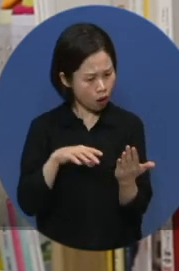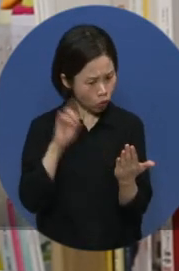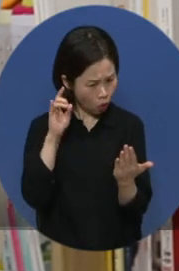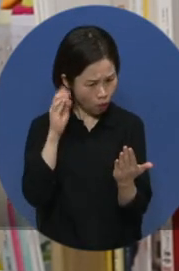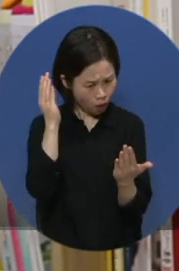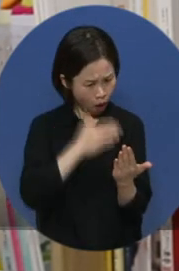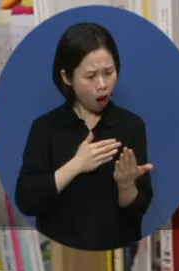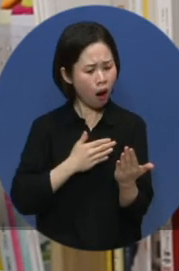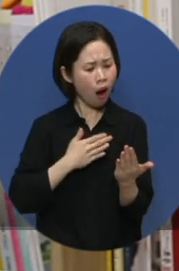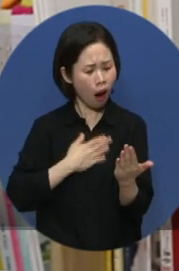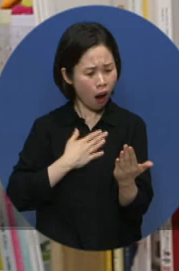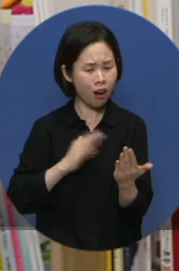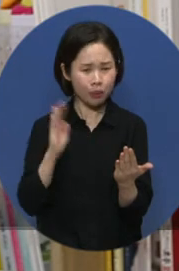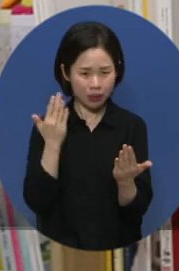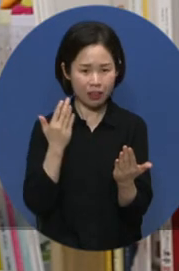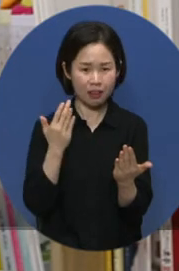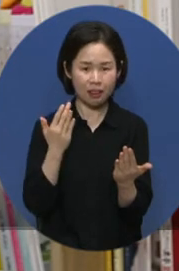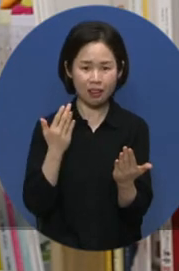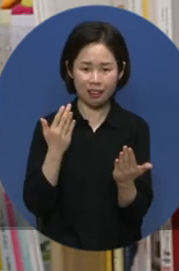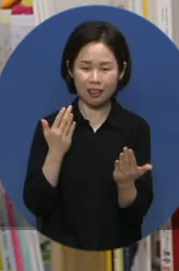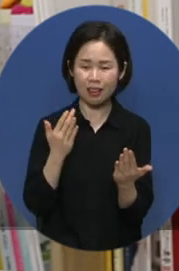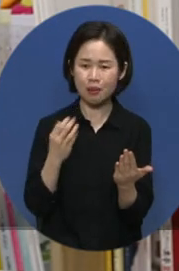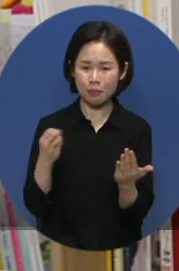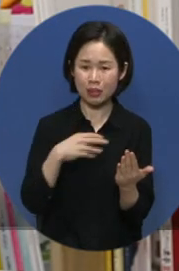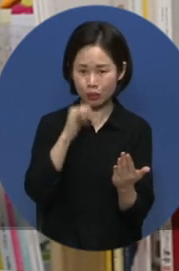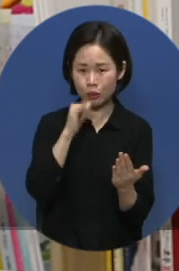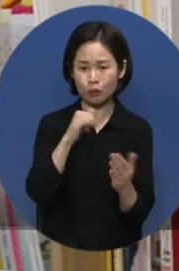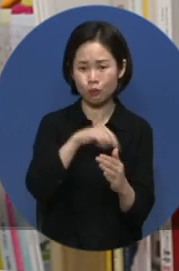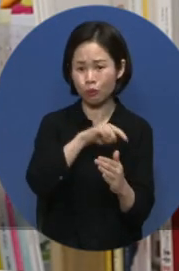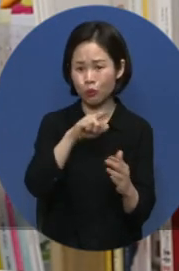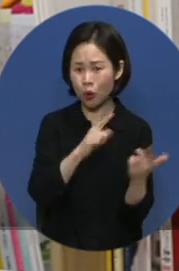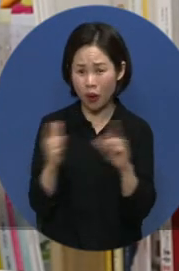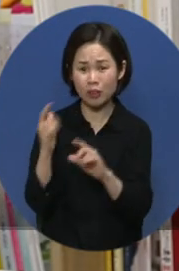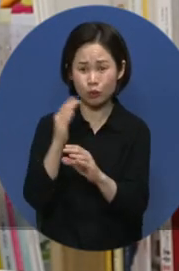받아요. 그 중에서 기억에 남는 게 몇 가지 있는데